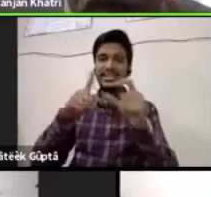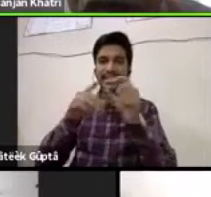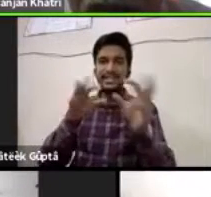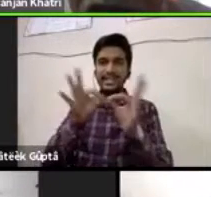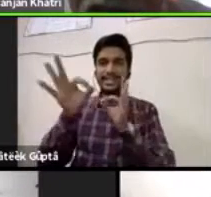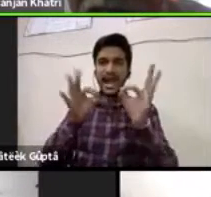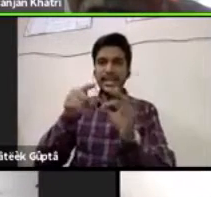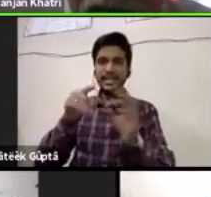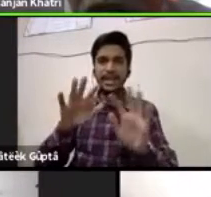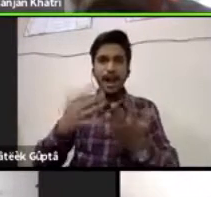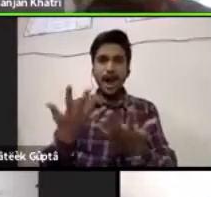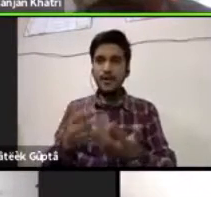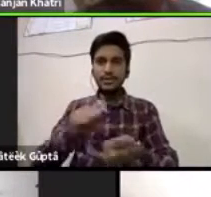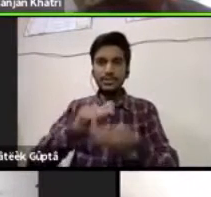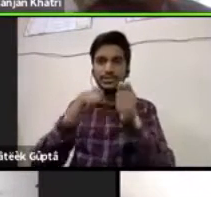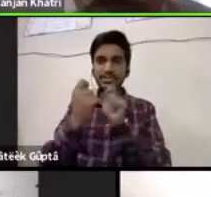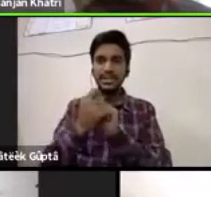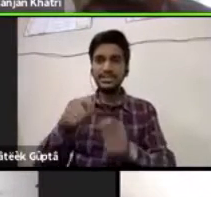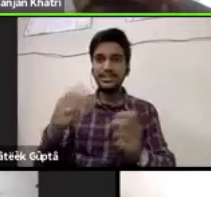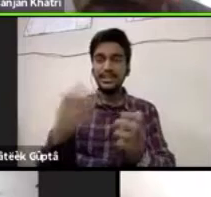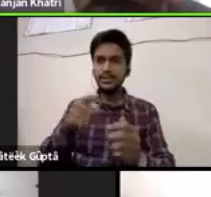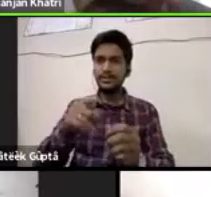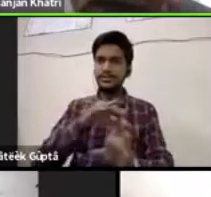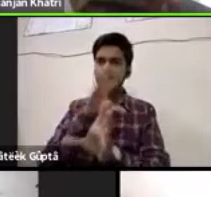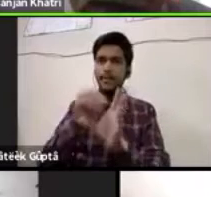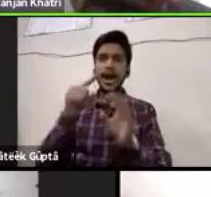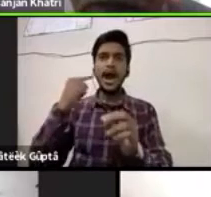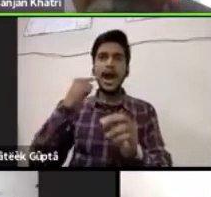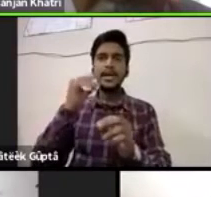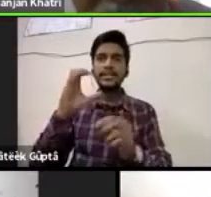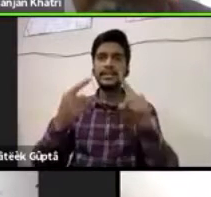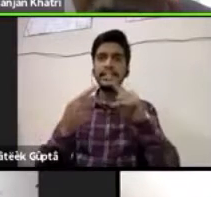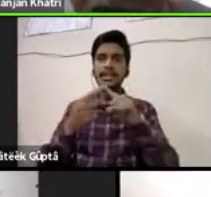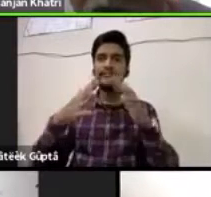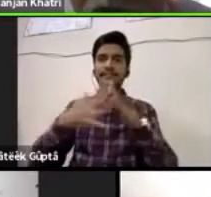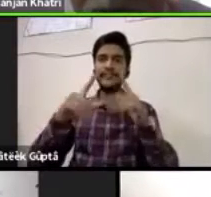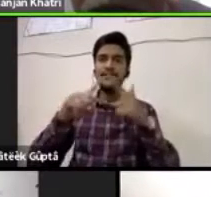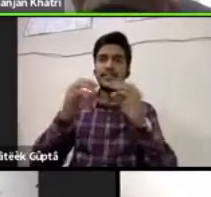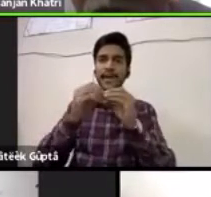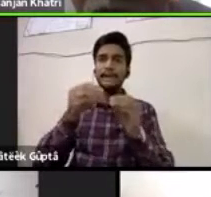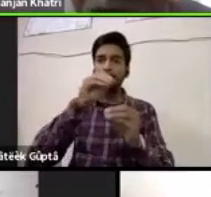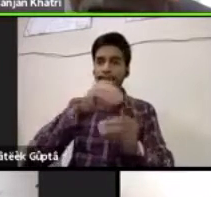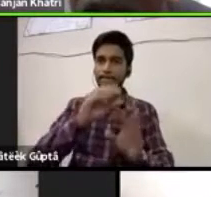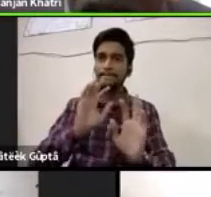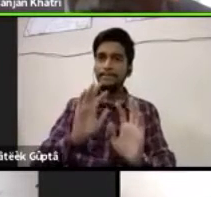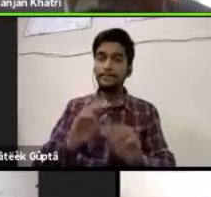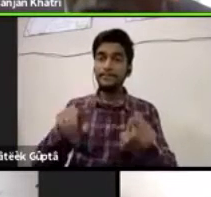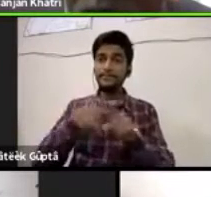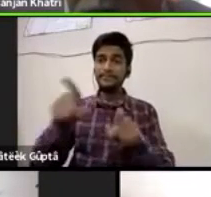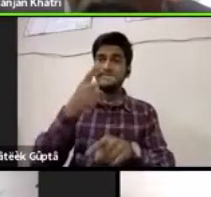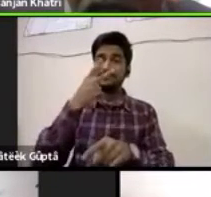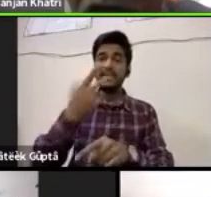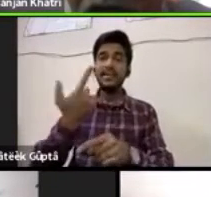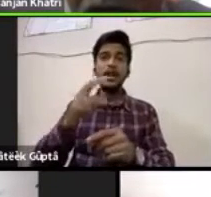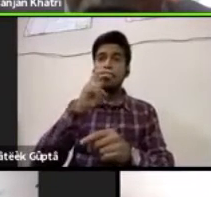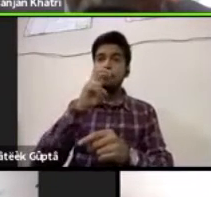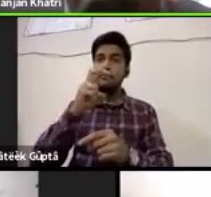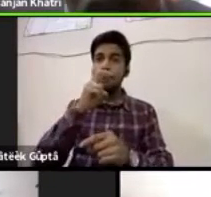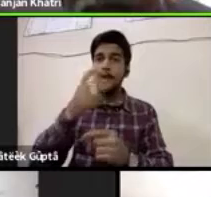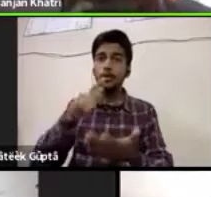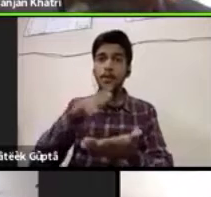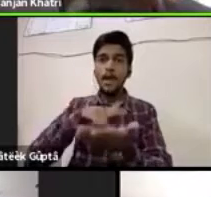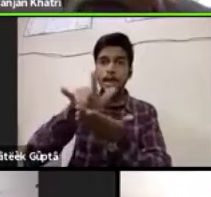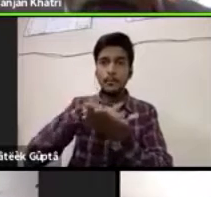यूजर फ्रेंडली करना चाहिए. तो यूनिवर्सल डिजाइन में मैं आज देख रहा हूँ कि मेट्रो में, एयरपोर्ट्स में बदलाव आ रहा